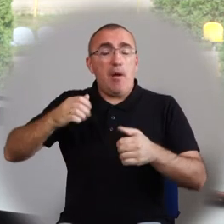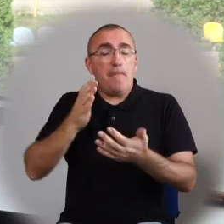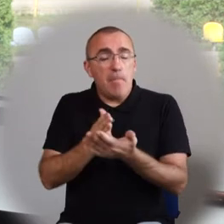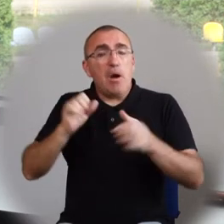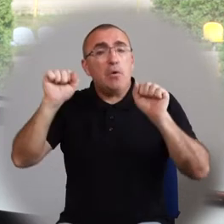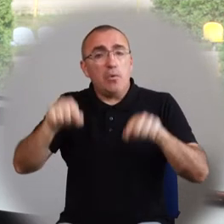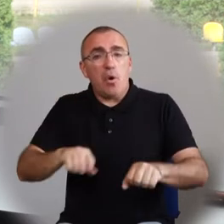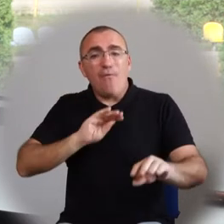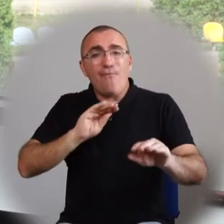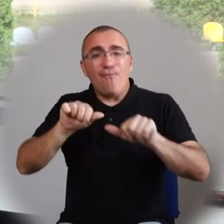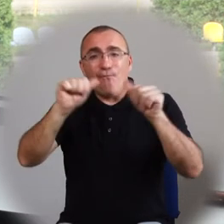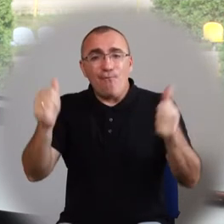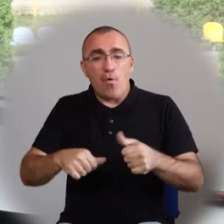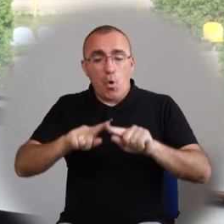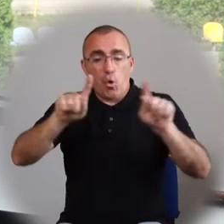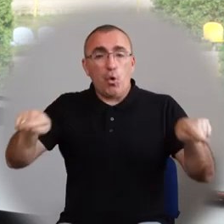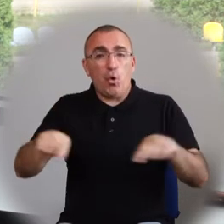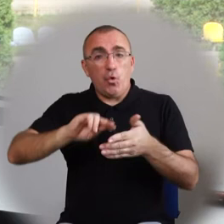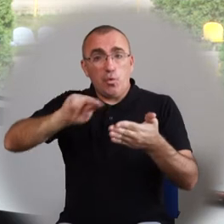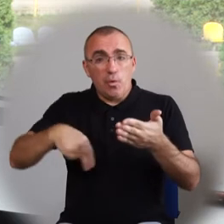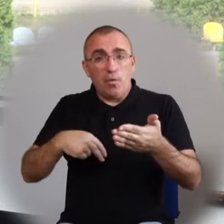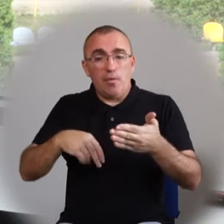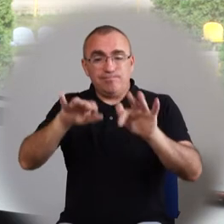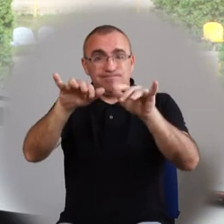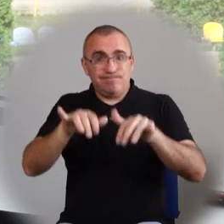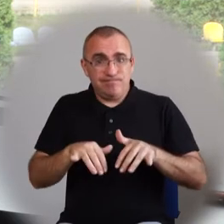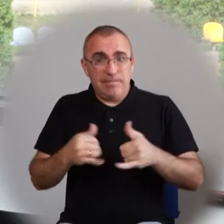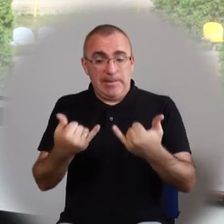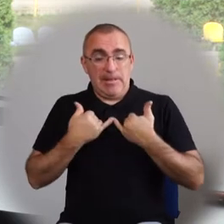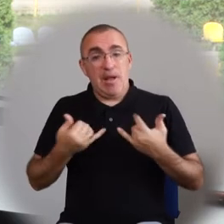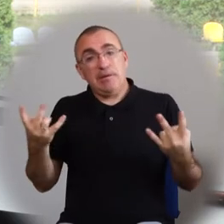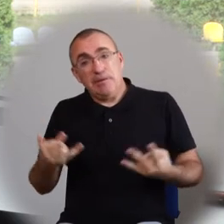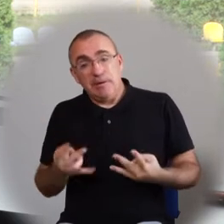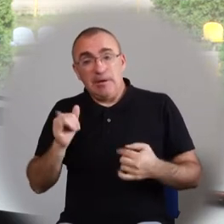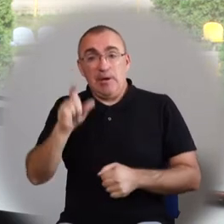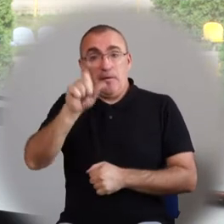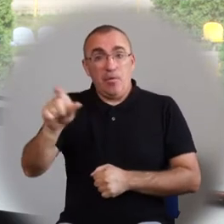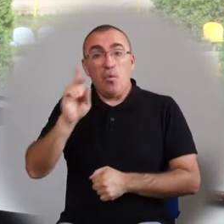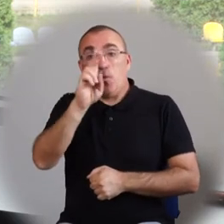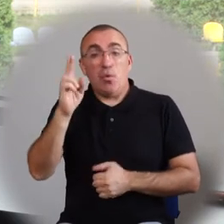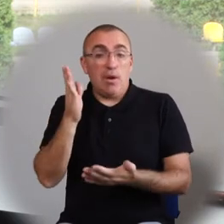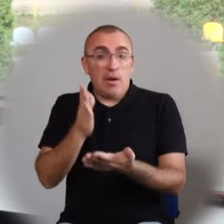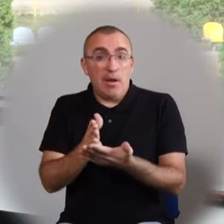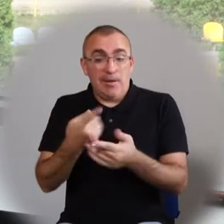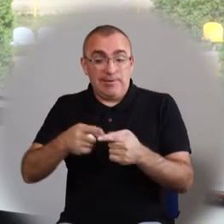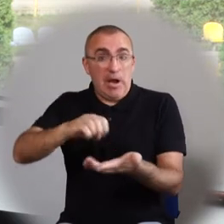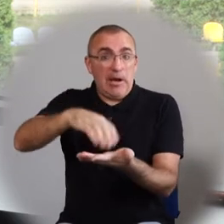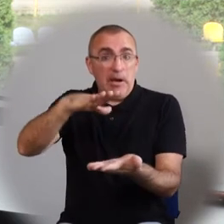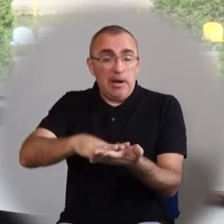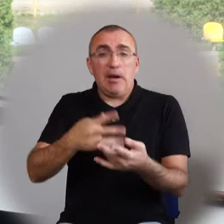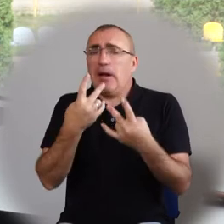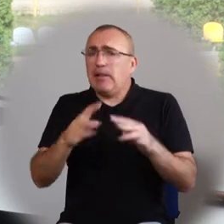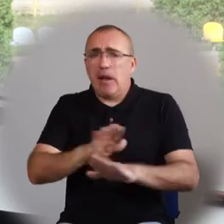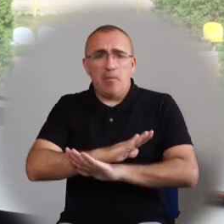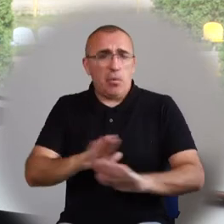вони мають можливість формувати довідку, роздруковувати її для себе, коли потрібно, і мешканцям, ті, хто вже є